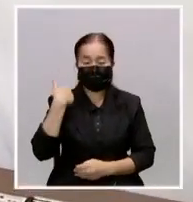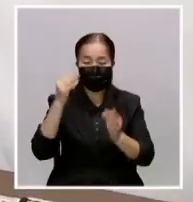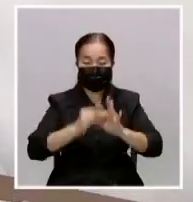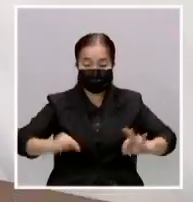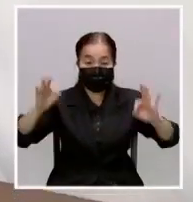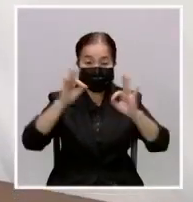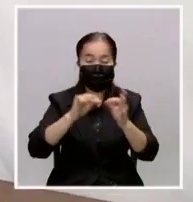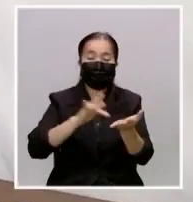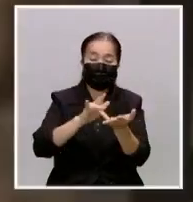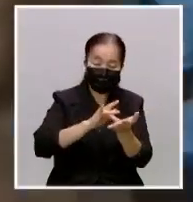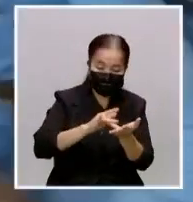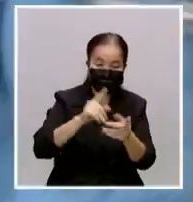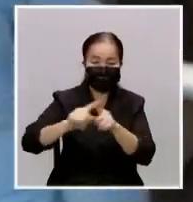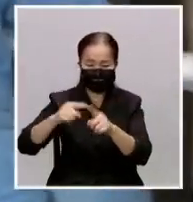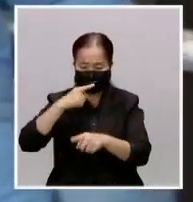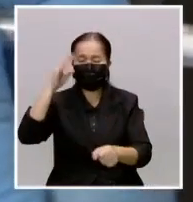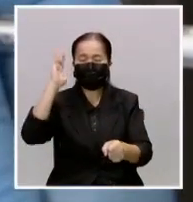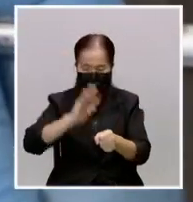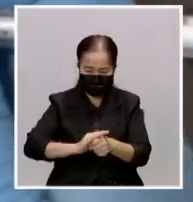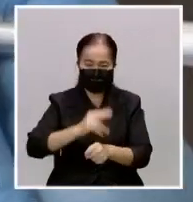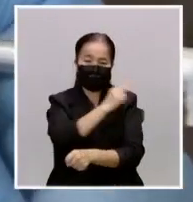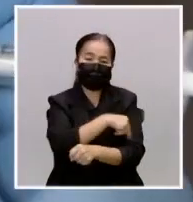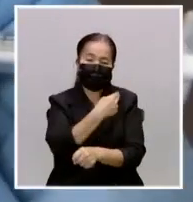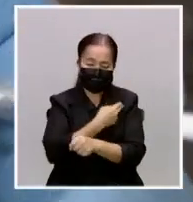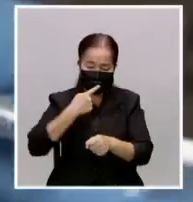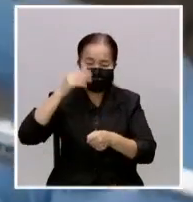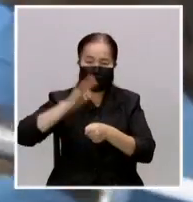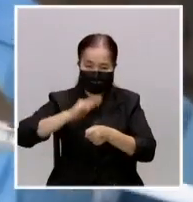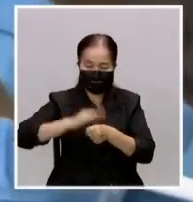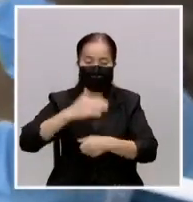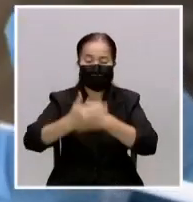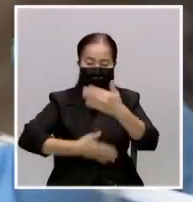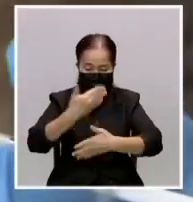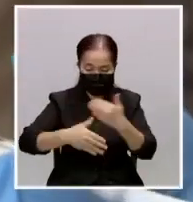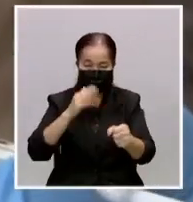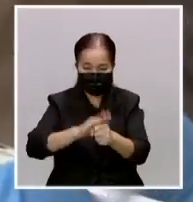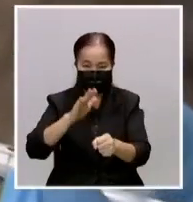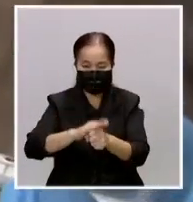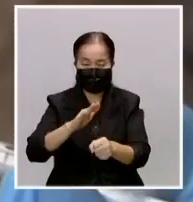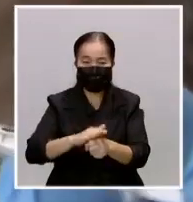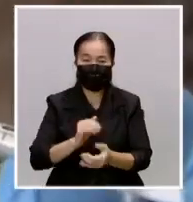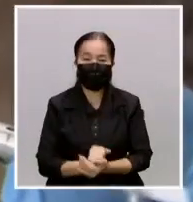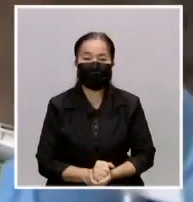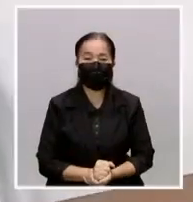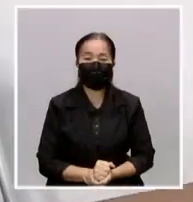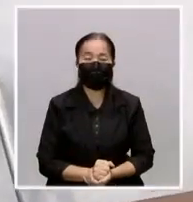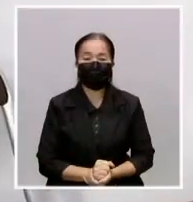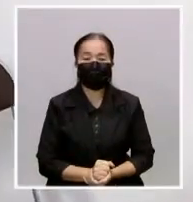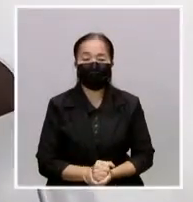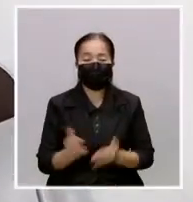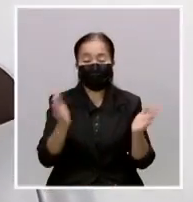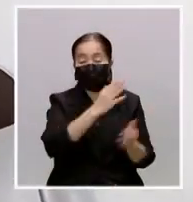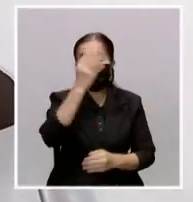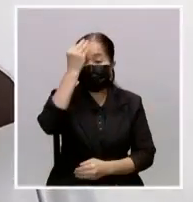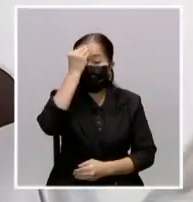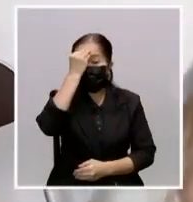และเวชภัณฑ์จะมีเพียงพอสำหรับทุกคนนะครับจะมีจำหน่ายต่อไปแน่นอนครับไปต่อกันที่ญี่ปุ่นกันหน่